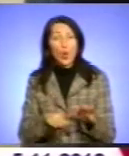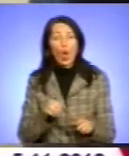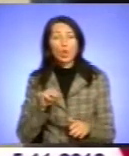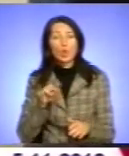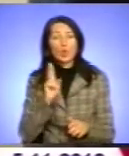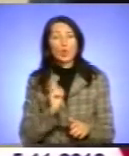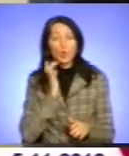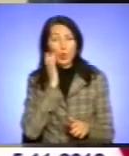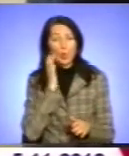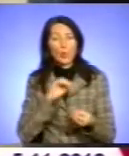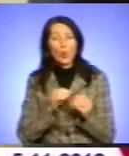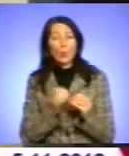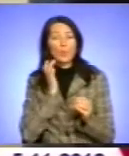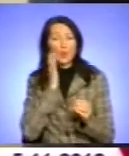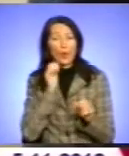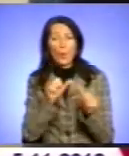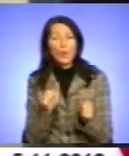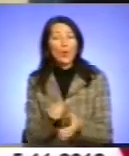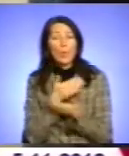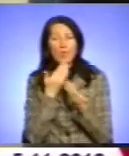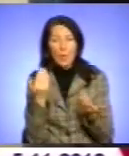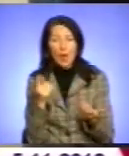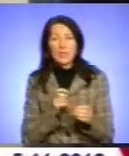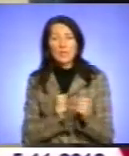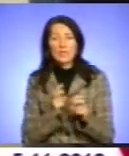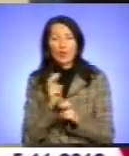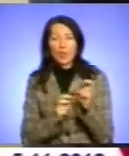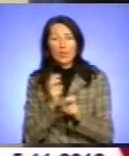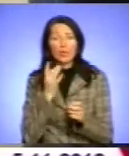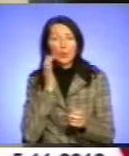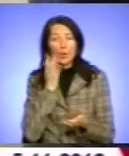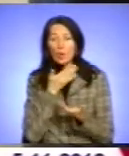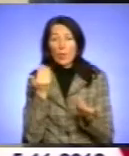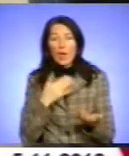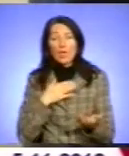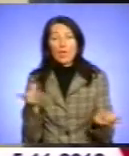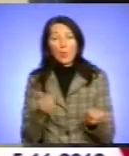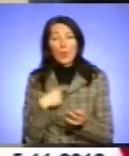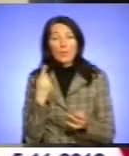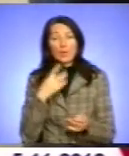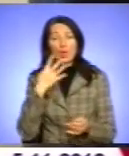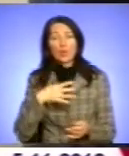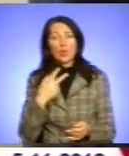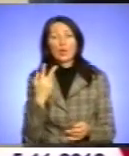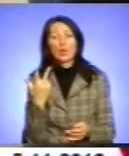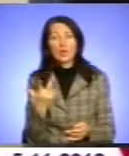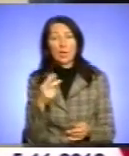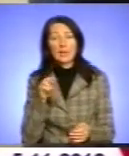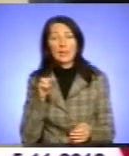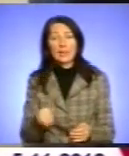з цукровим буряком немає, і з виробництвом цукру. Наша потреба в області 42 тисячі тонн, я вже